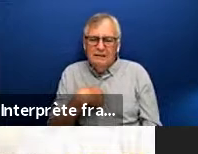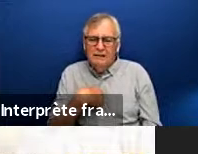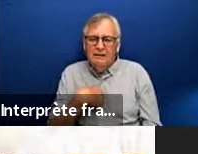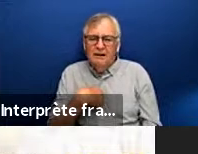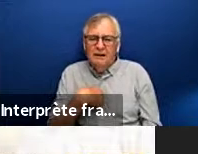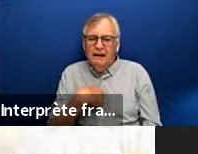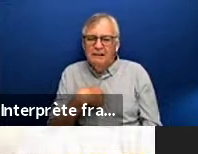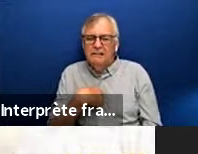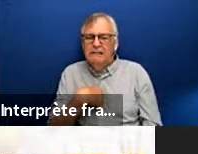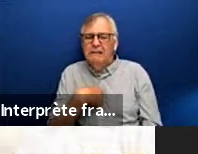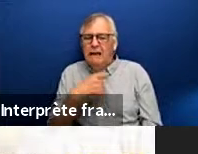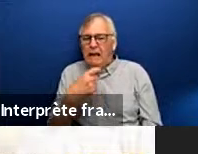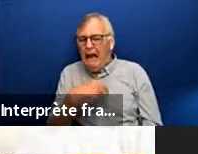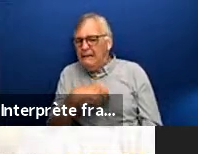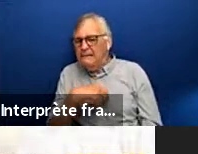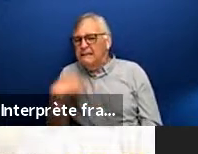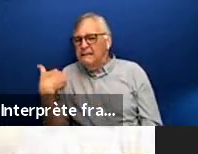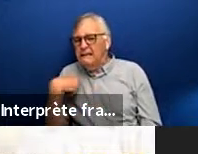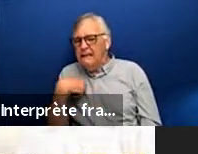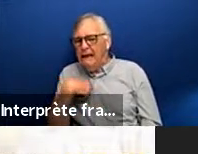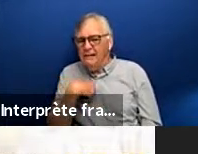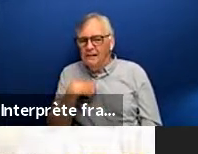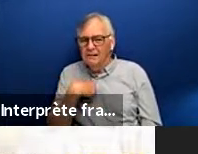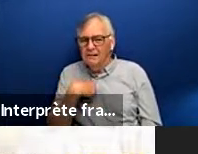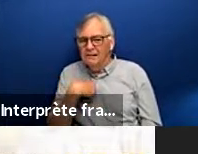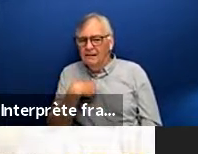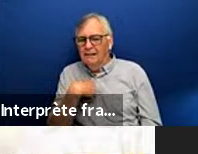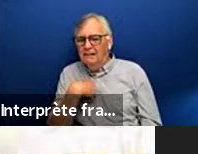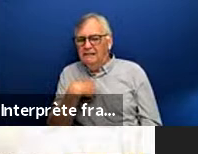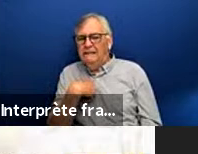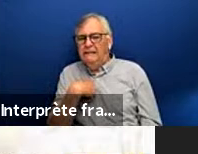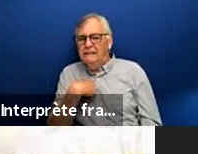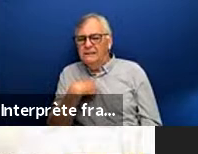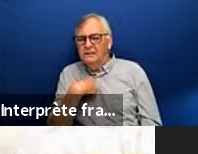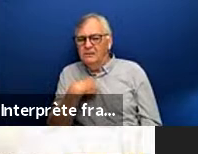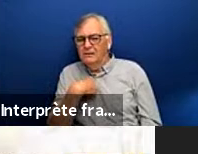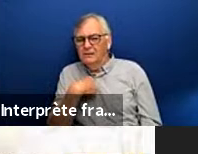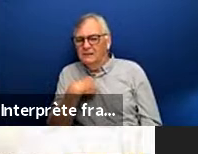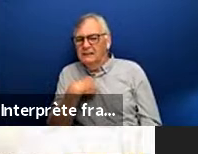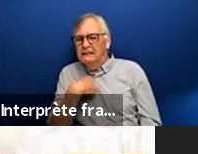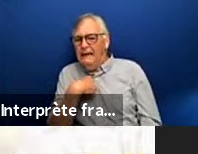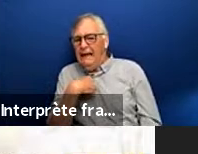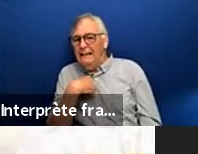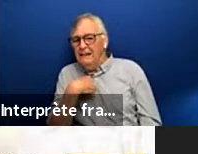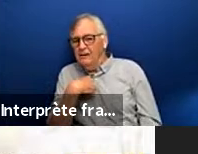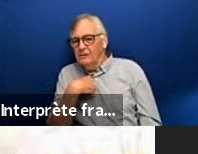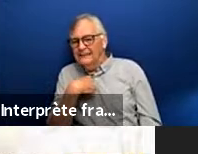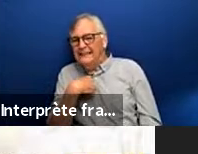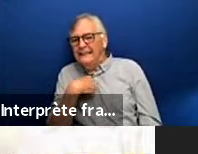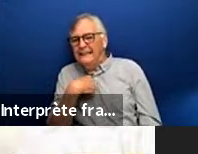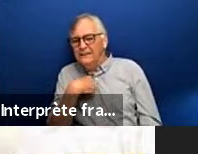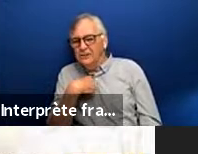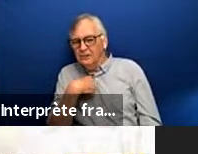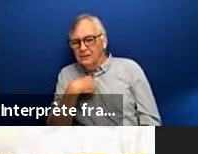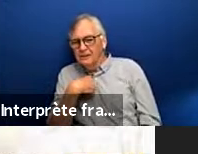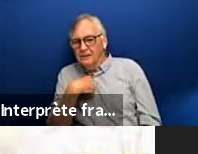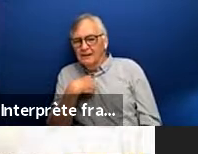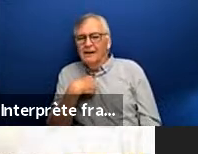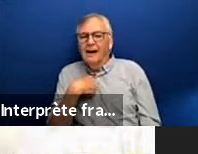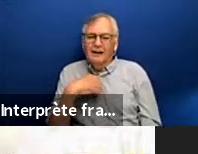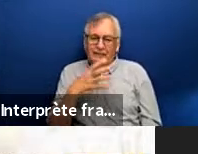Hey, regarde, c'est qui? Hey, c'est qui elle? C'est qui ça? C'est qui elle? C'est qui ça?